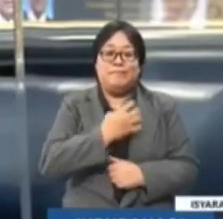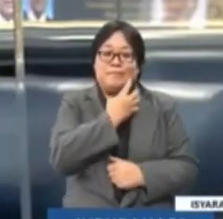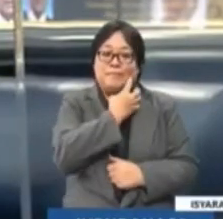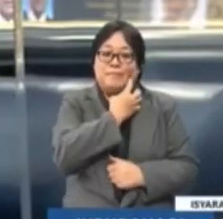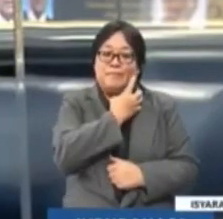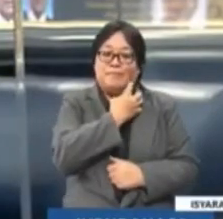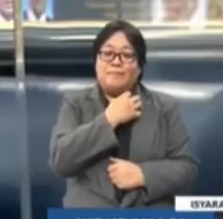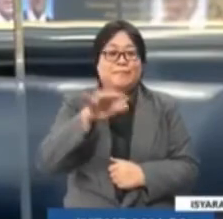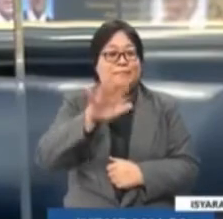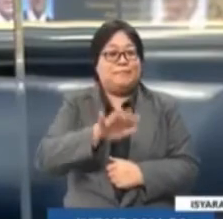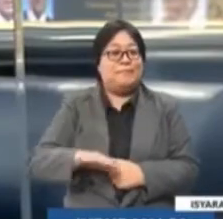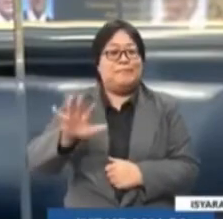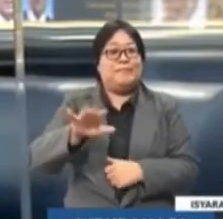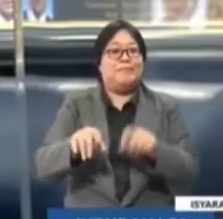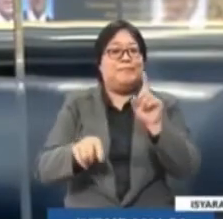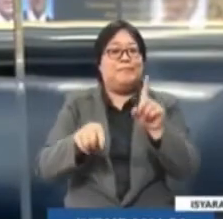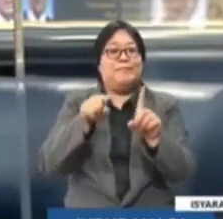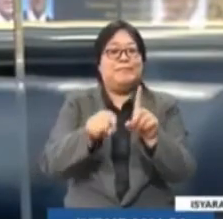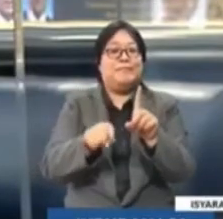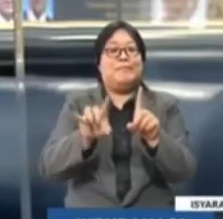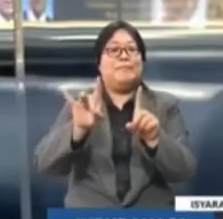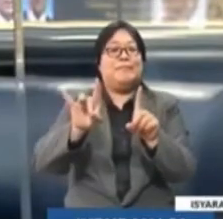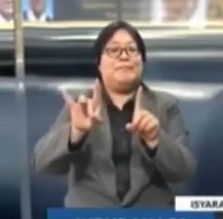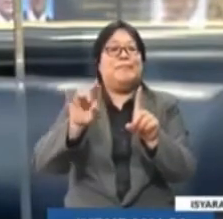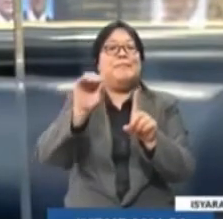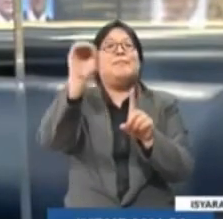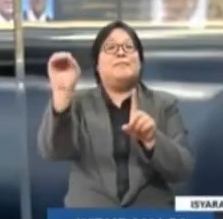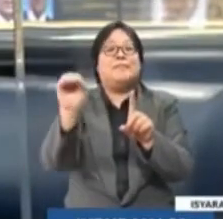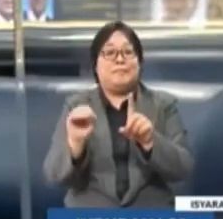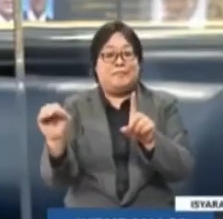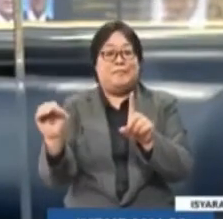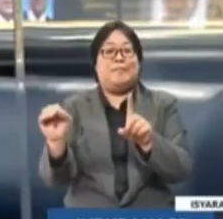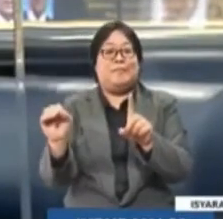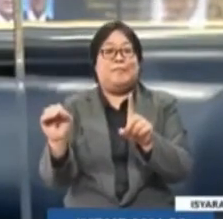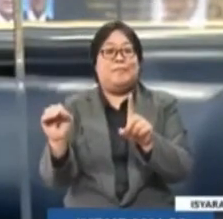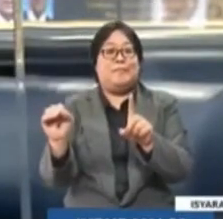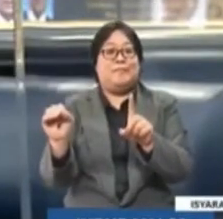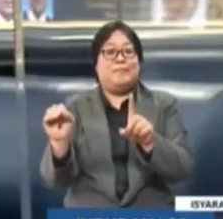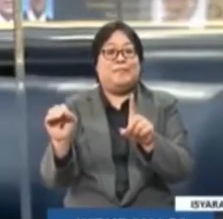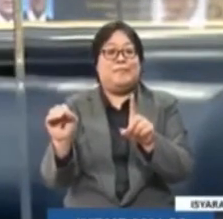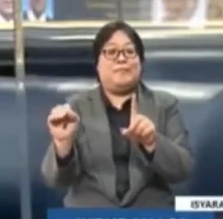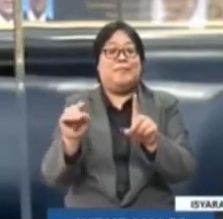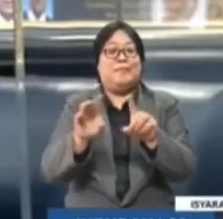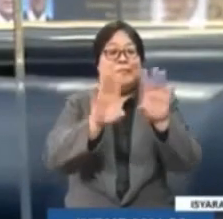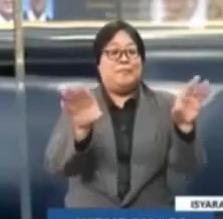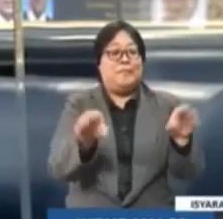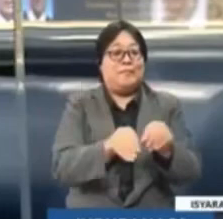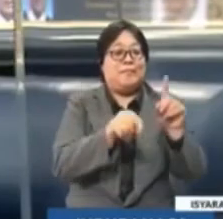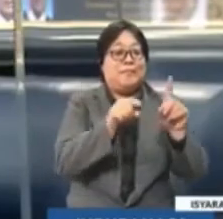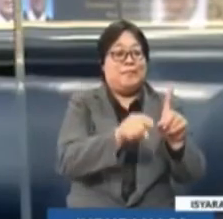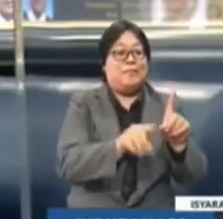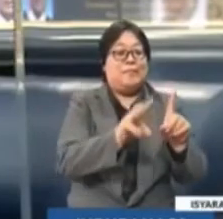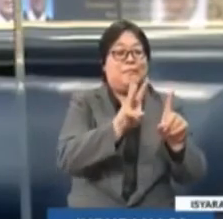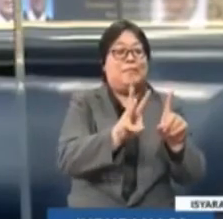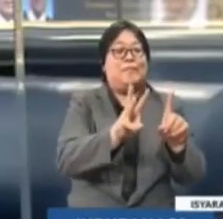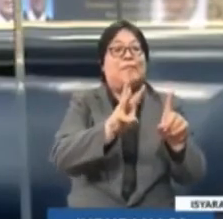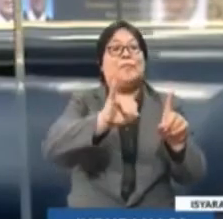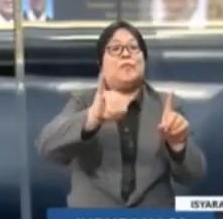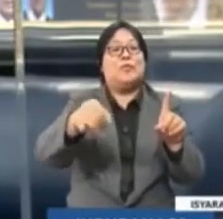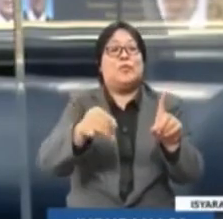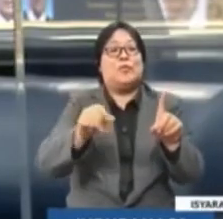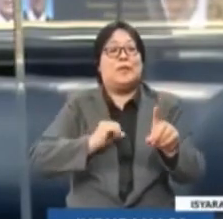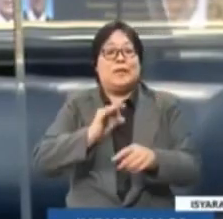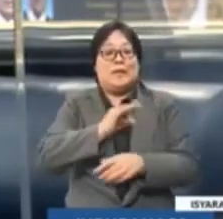dalam lingkungan satu populer Delapan persen dipakai satu puluhan 6juta